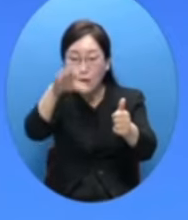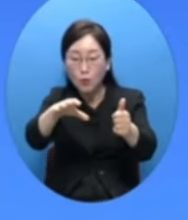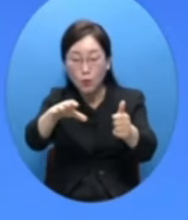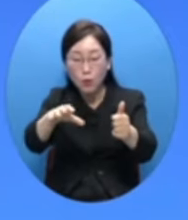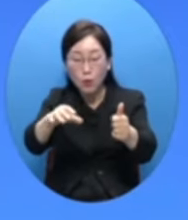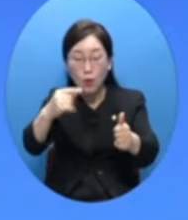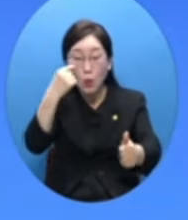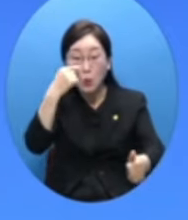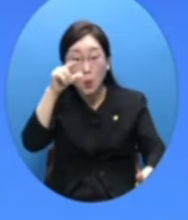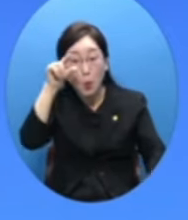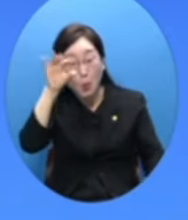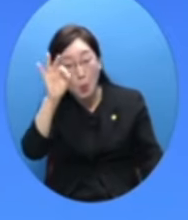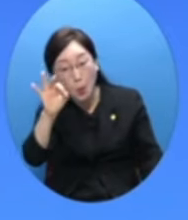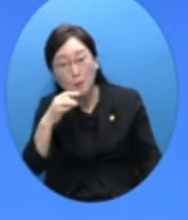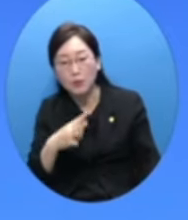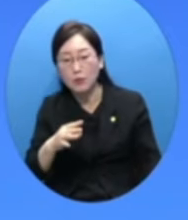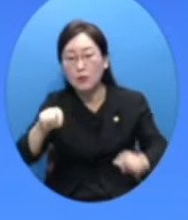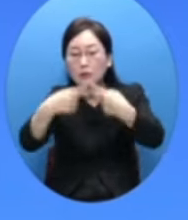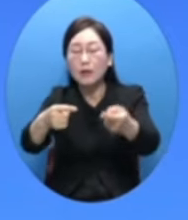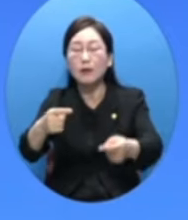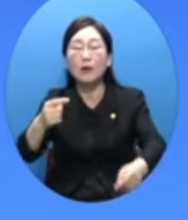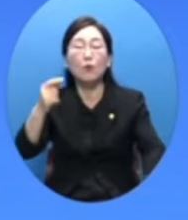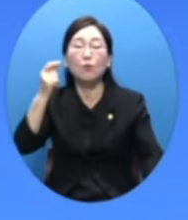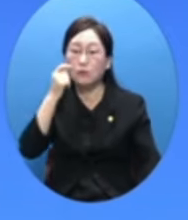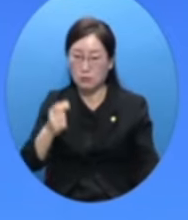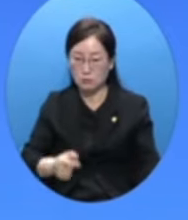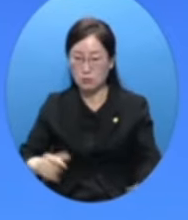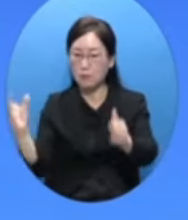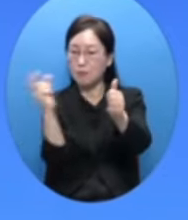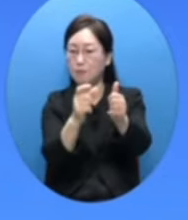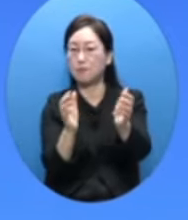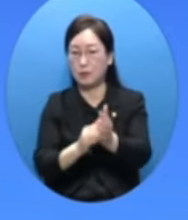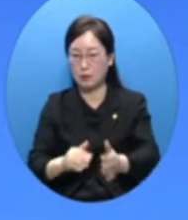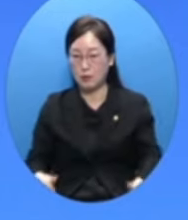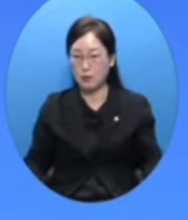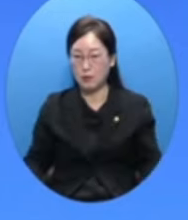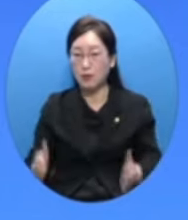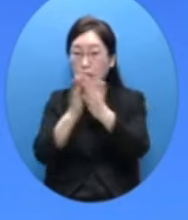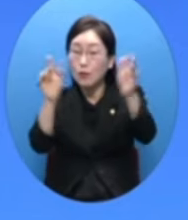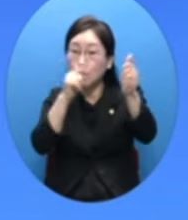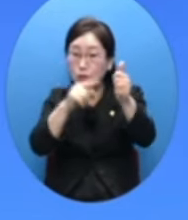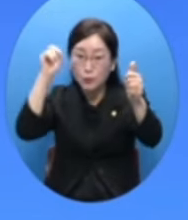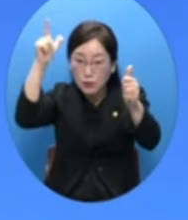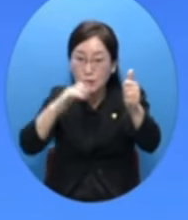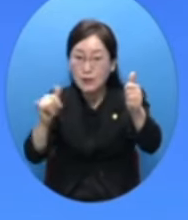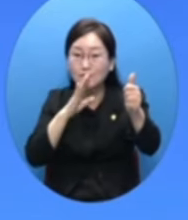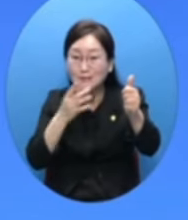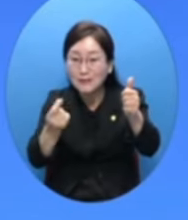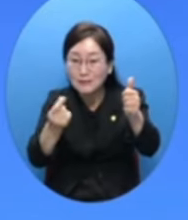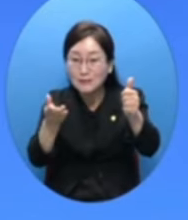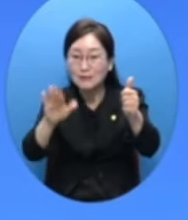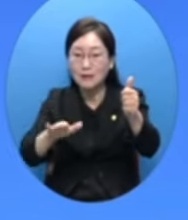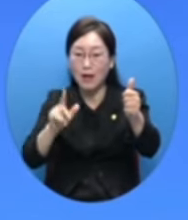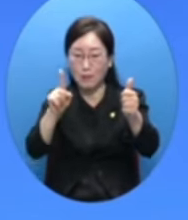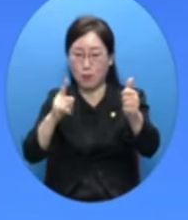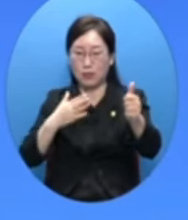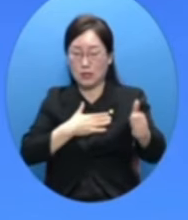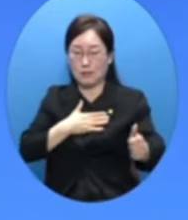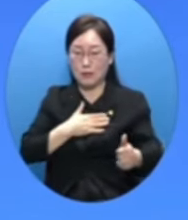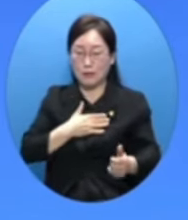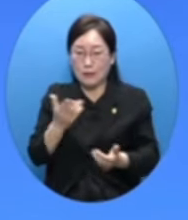보기만 하고 들어가지 못할 것이다. 그 위대한 모세가 한번 자기의 감정을 자제하지 못해서